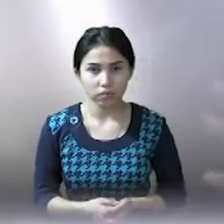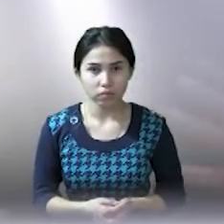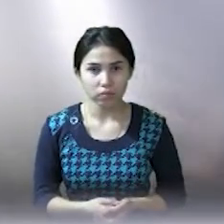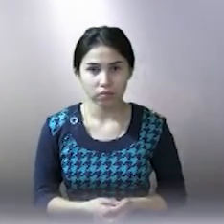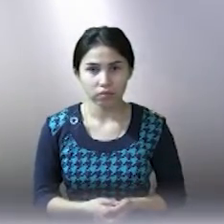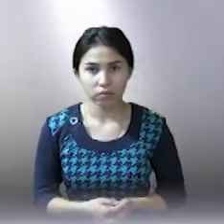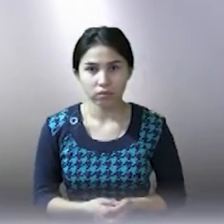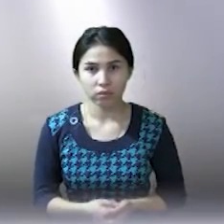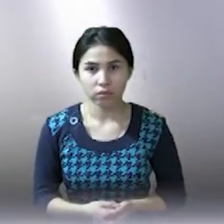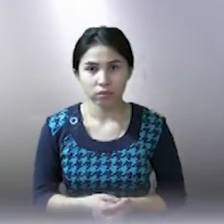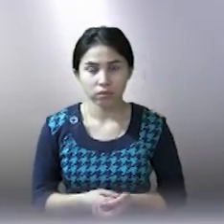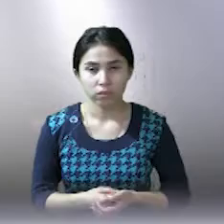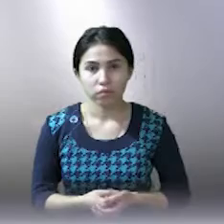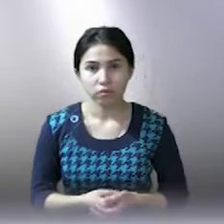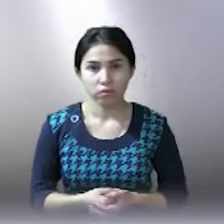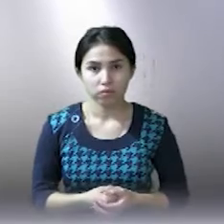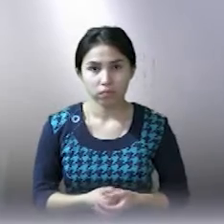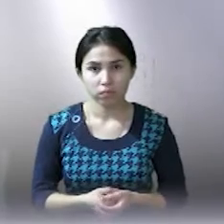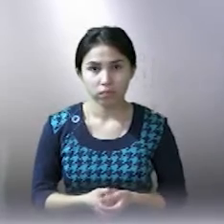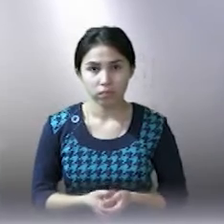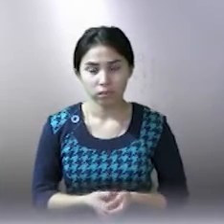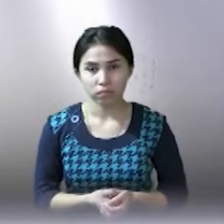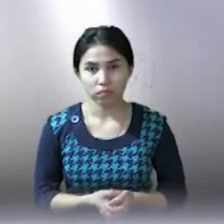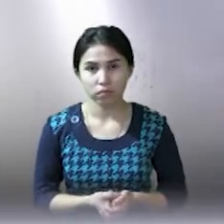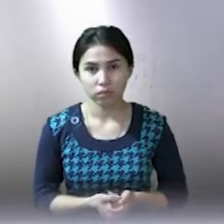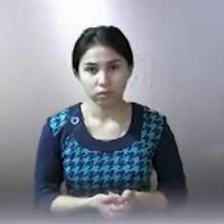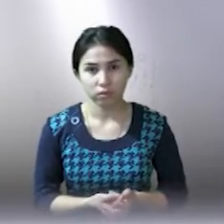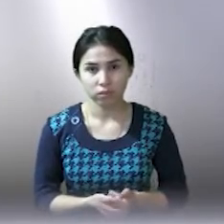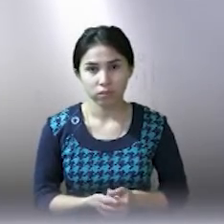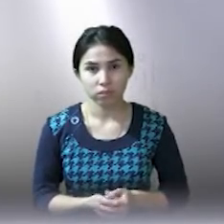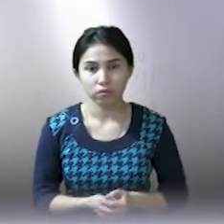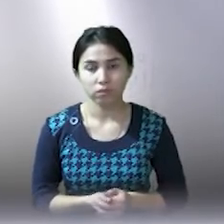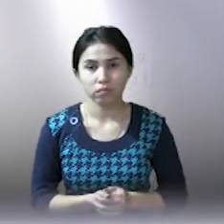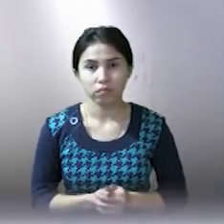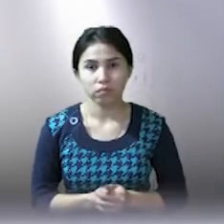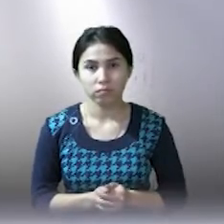Айына 6 миллионға дейді. 200 мың дейді күнде.